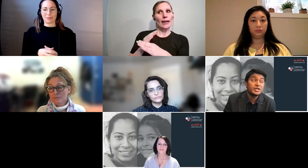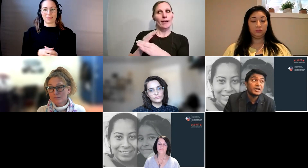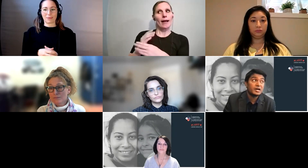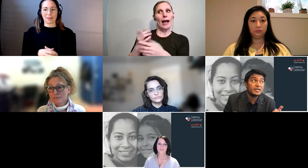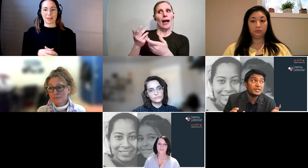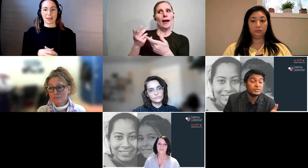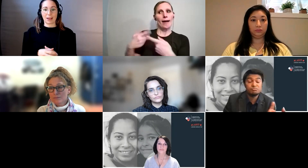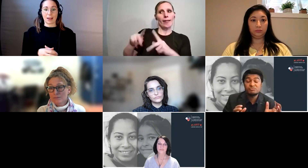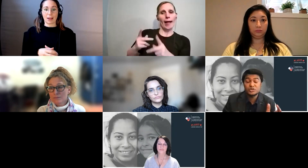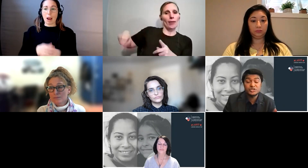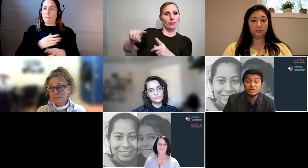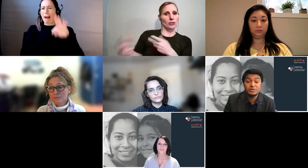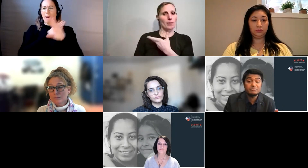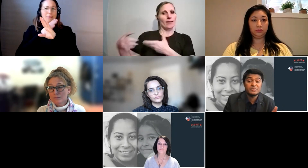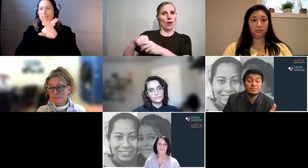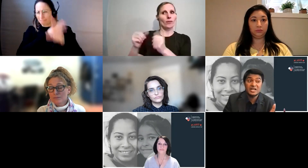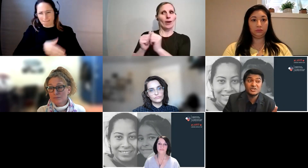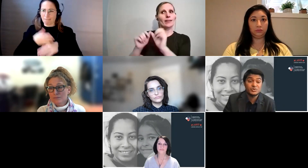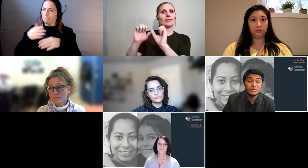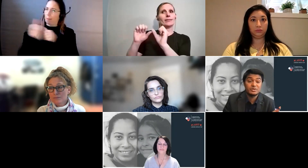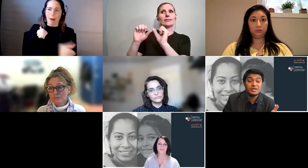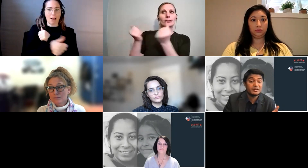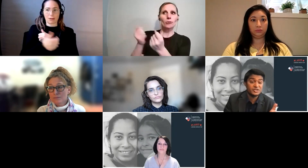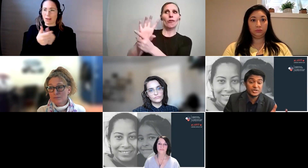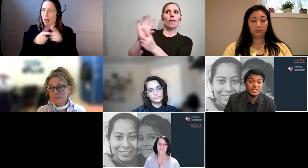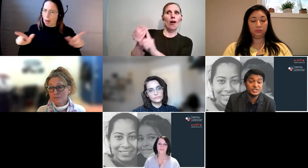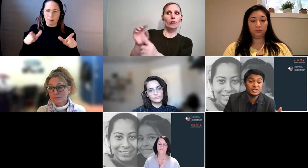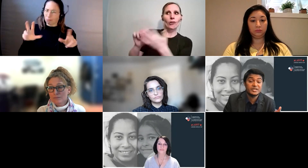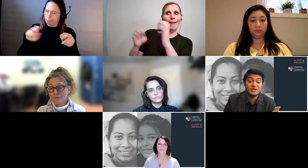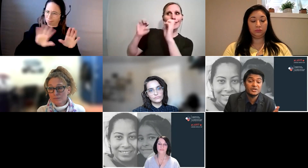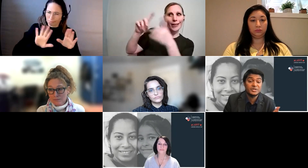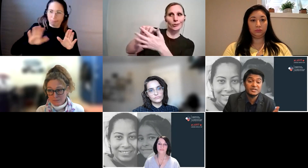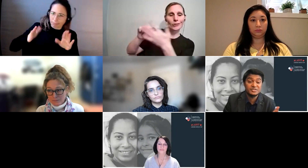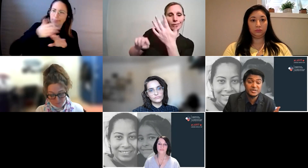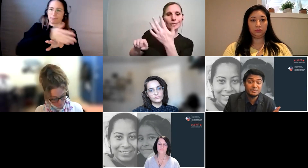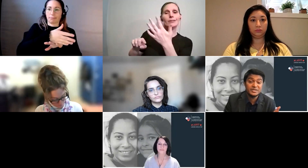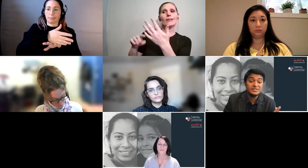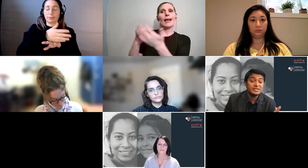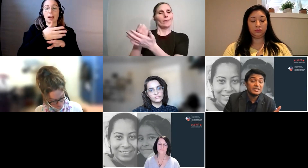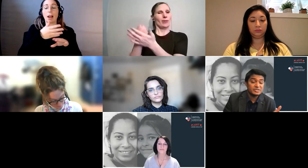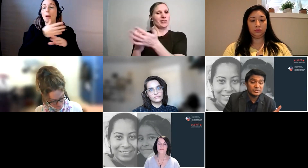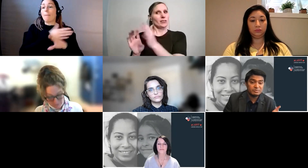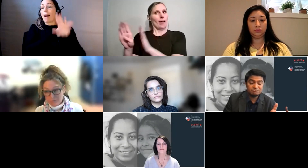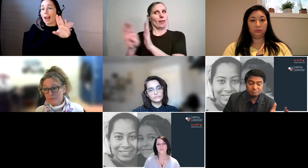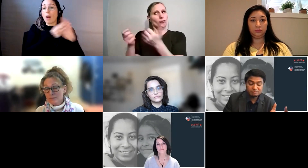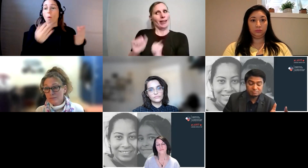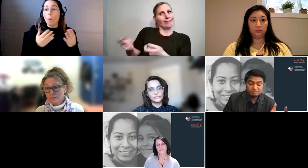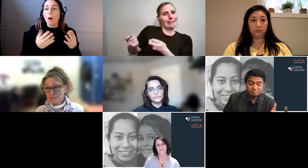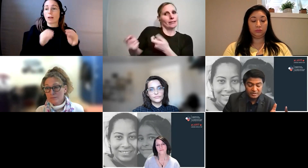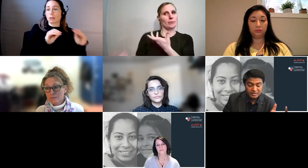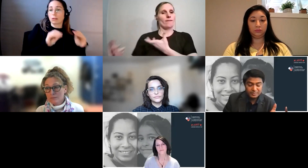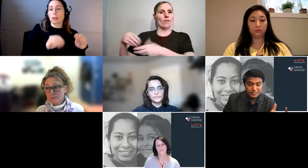dépasser les barrières de la langue. Donc, nous avons des barrières éducationnelles, économiques,